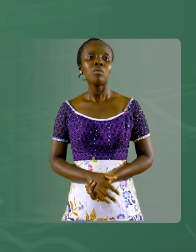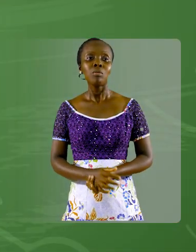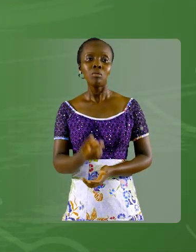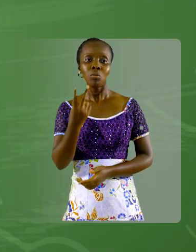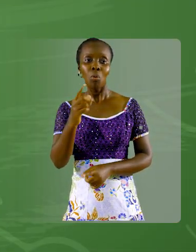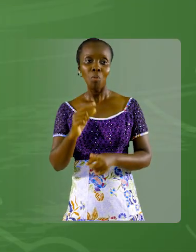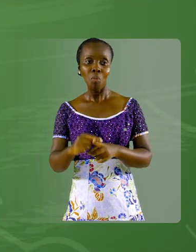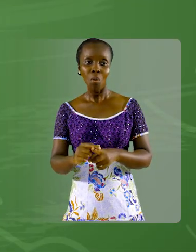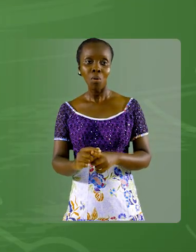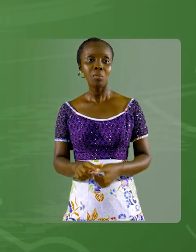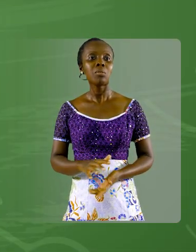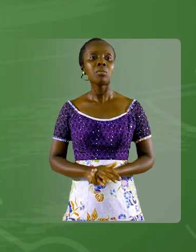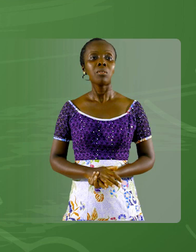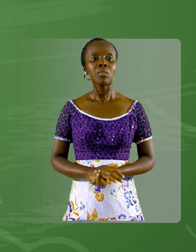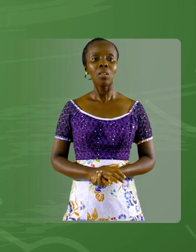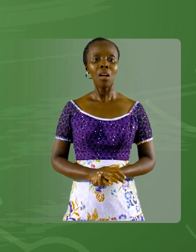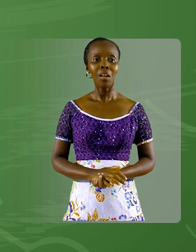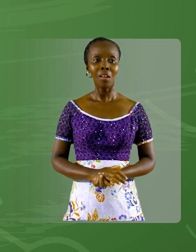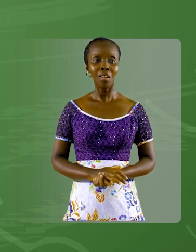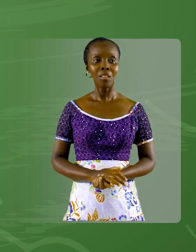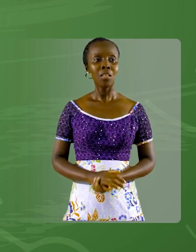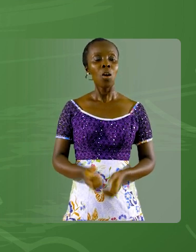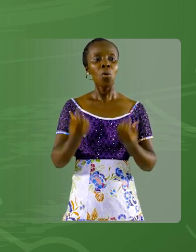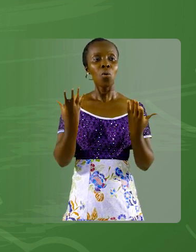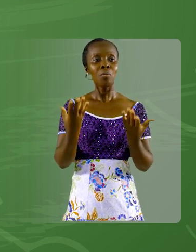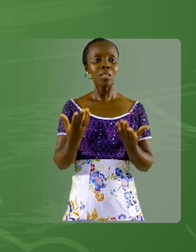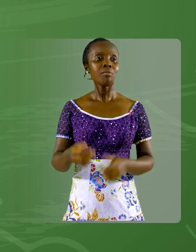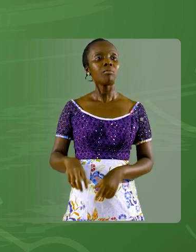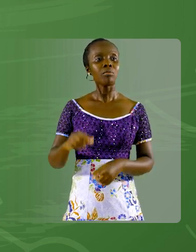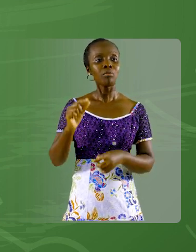Alors, combien de formes d'adverbes existent-ils?